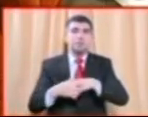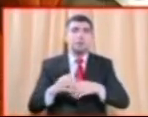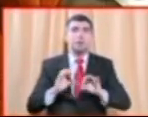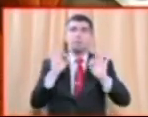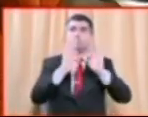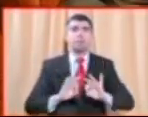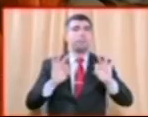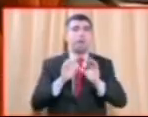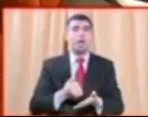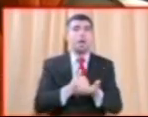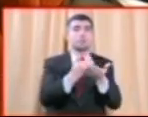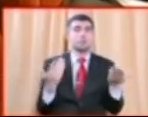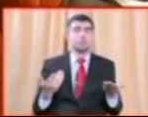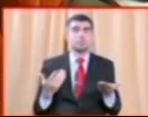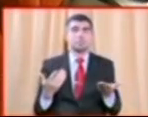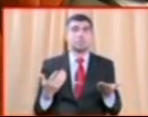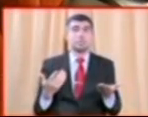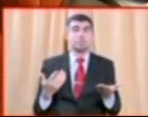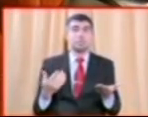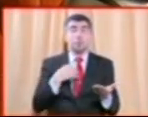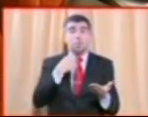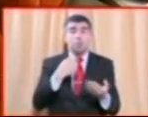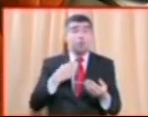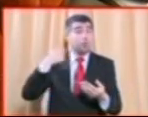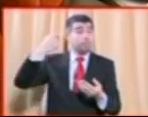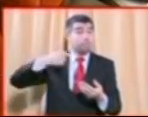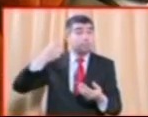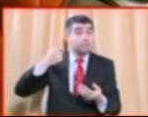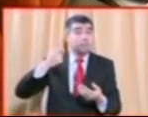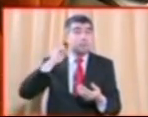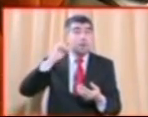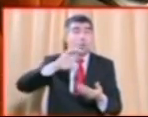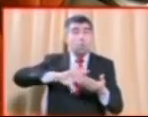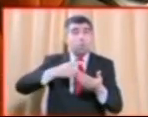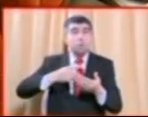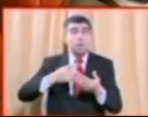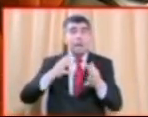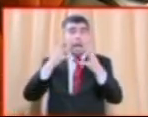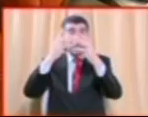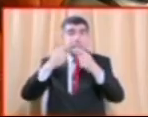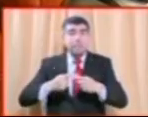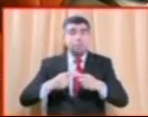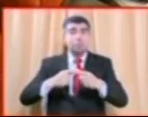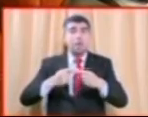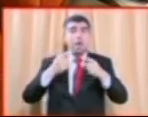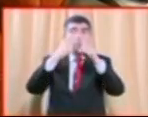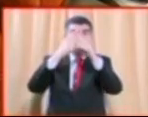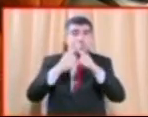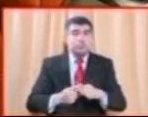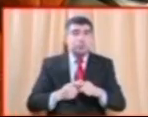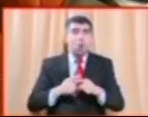ما غاديش نخبيوها. تنقولوا الدخل زائد عدد الاخوه والاخوات، هذو هما جوج